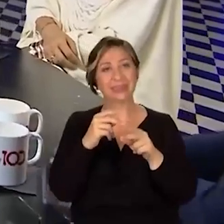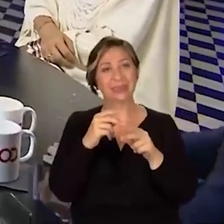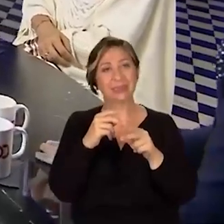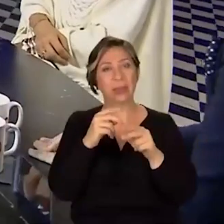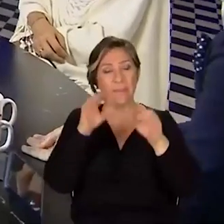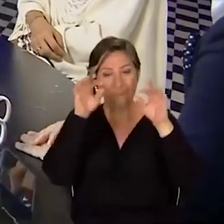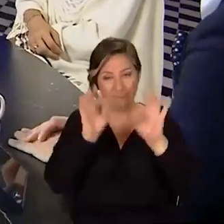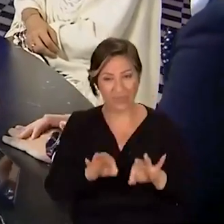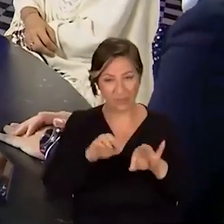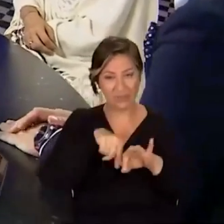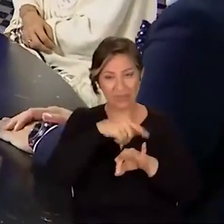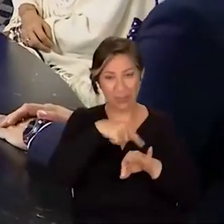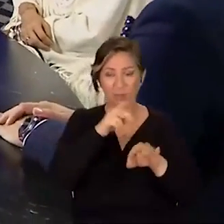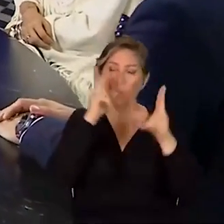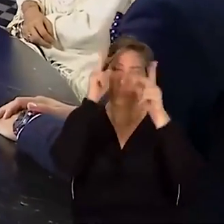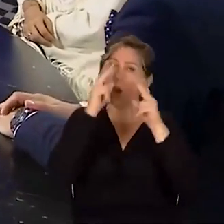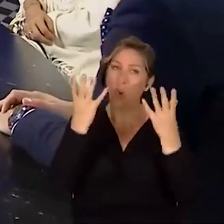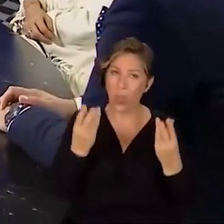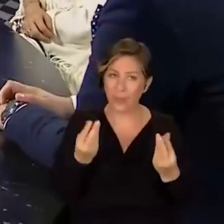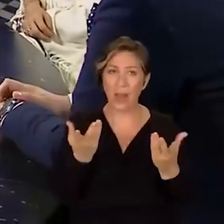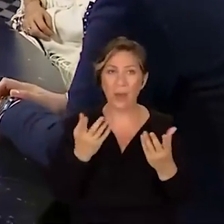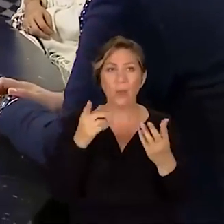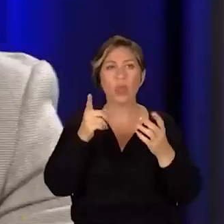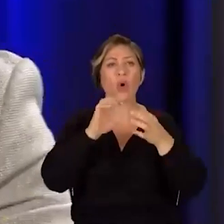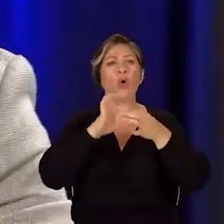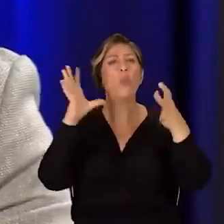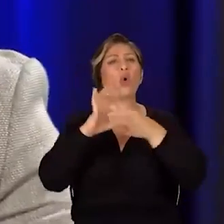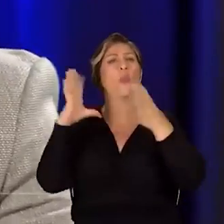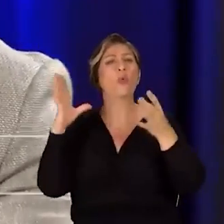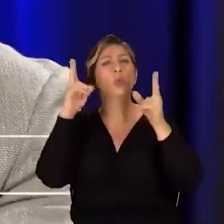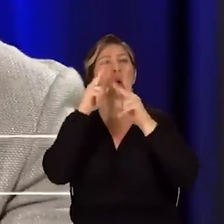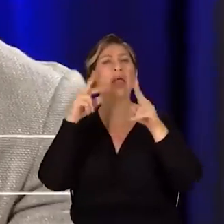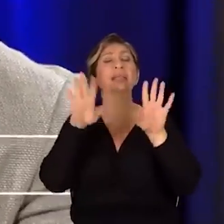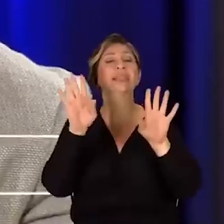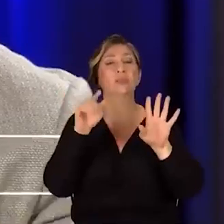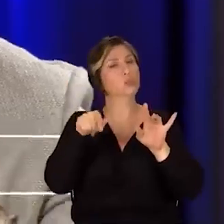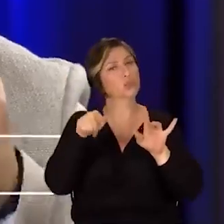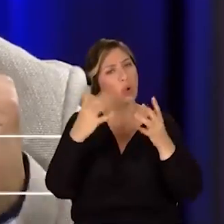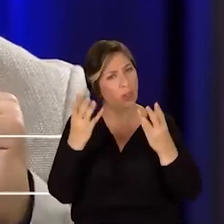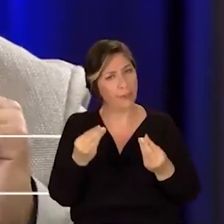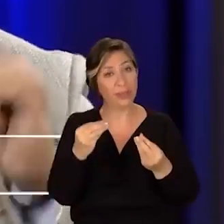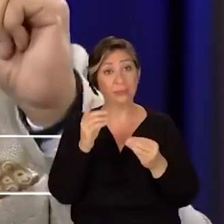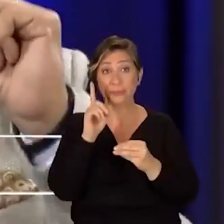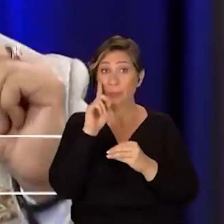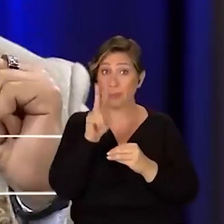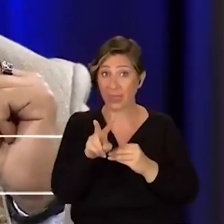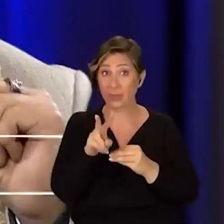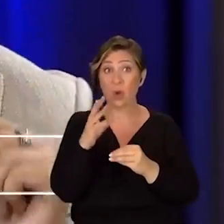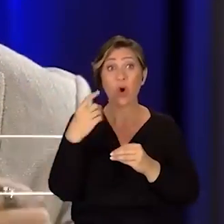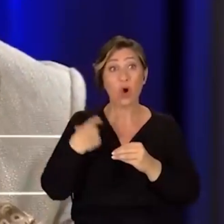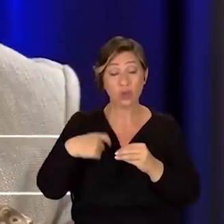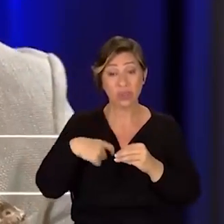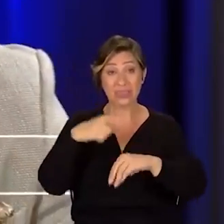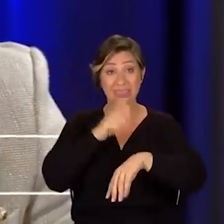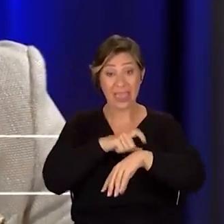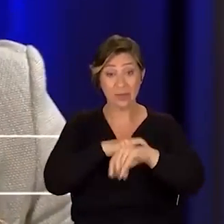dediğim başlangıç dönemlerinde de rüyalar görülebilir. Ama bunlar kopuk rüyalar değildir. Buralarda da olabilir. Şimdi bakın, özellikle